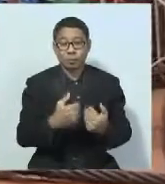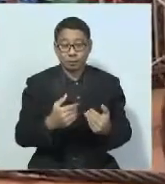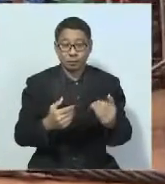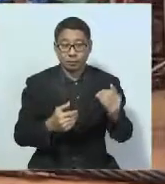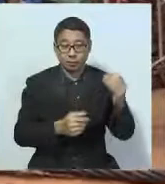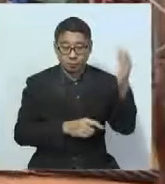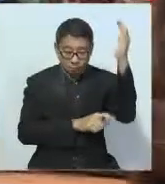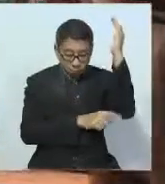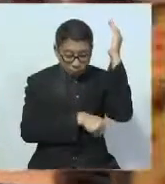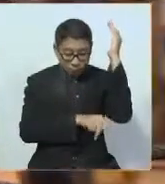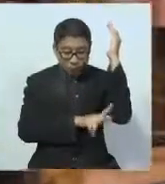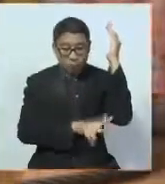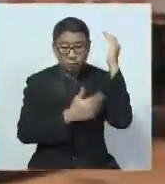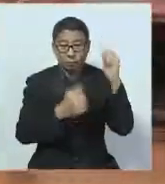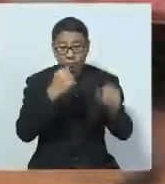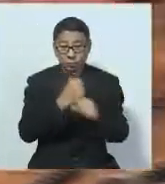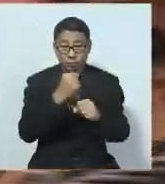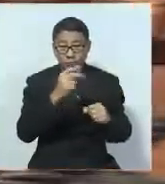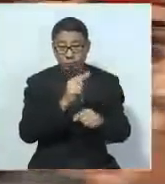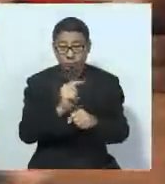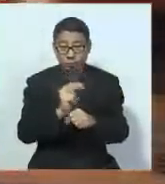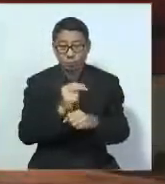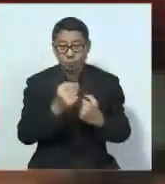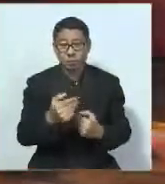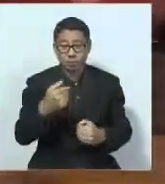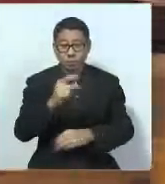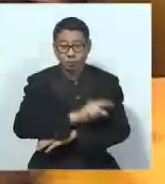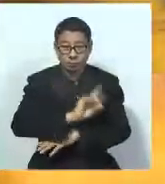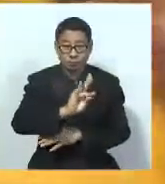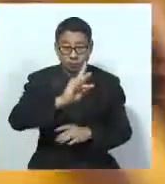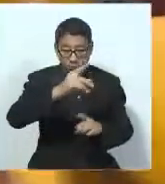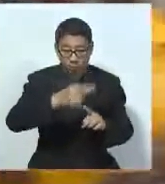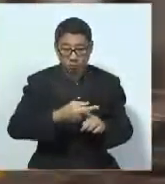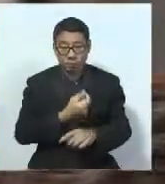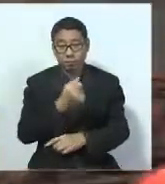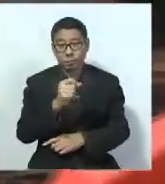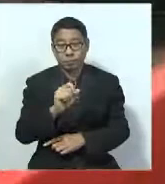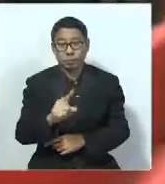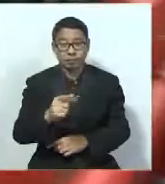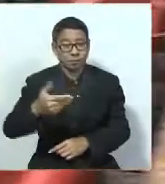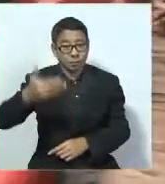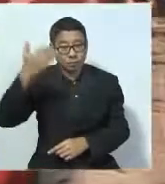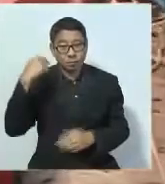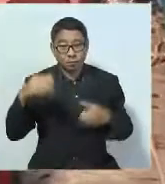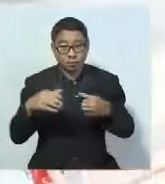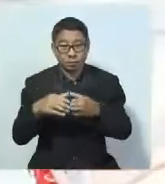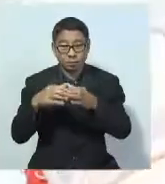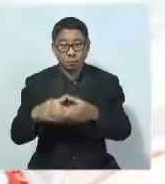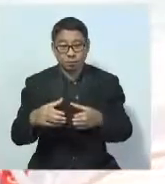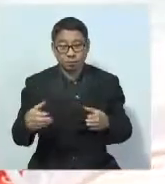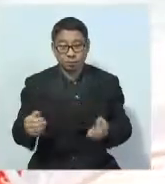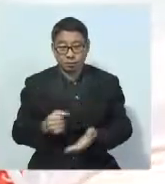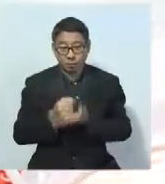เดินทางมาถึงจังหวัดภูเก็ตแล้วก็เข้าปฏิบัติภารกิจตั้งแต่วันที่7พฤศจิกายนที่ผ่านมาโดยมีทีมงานเข้าม